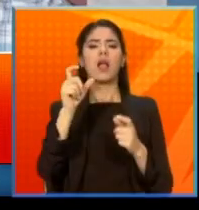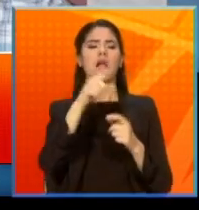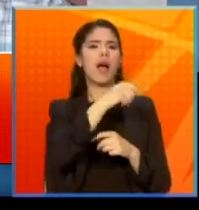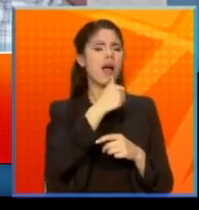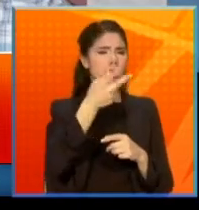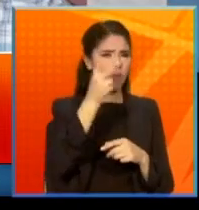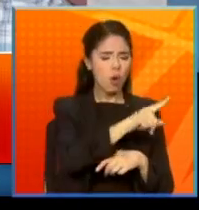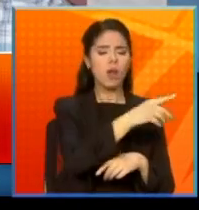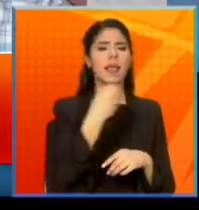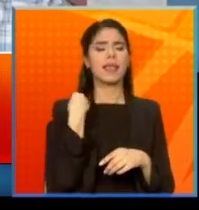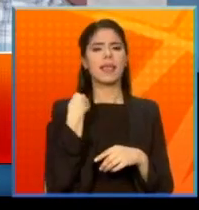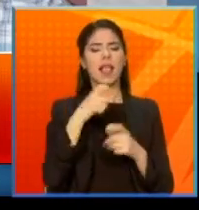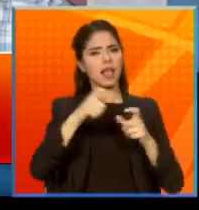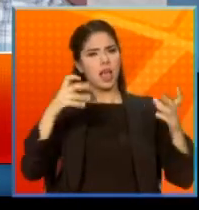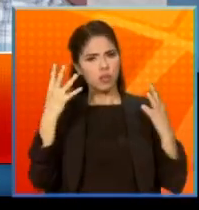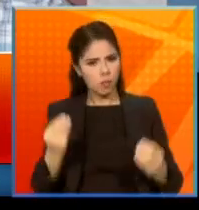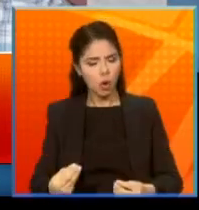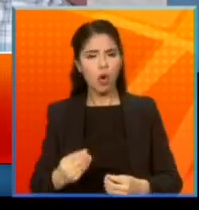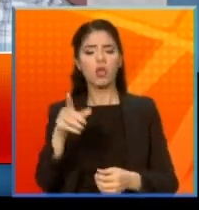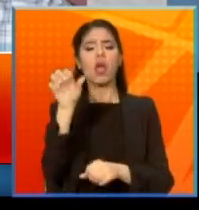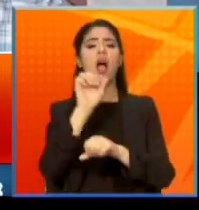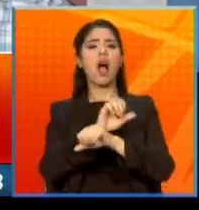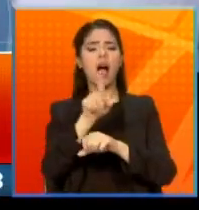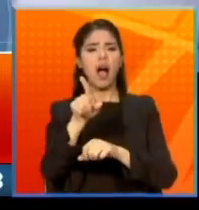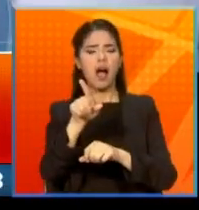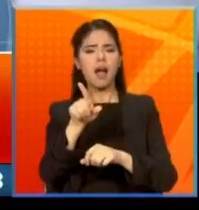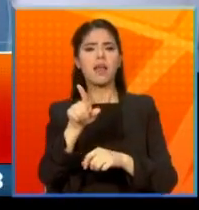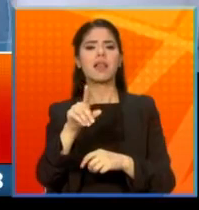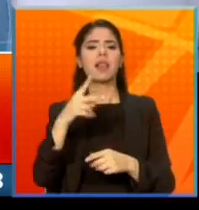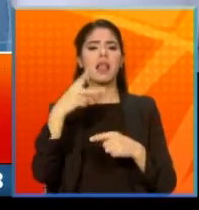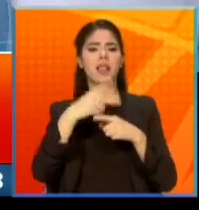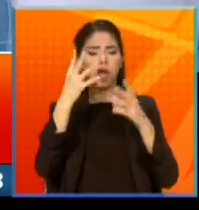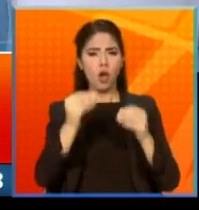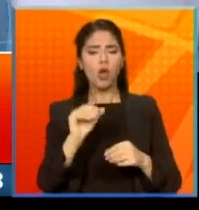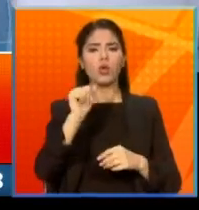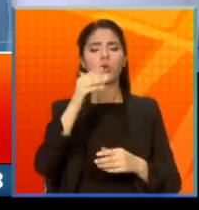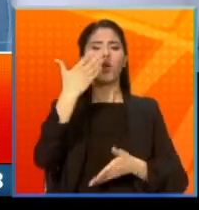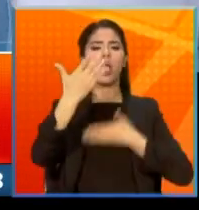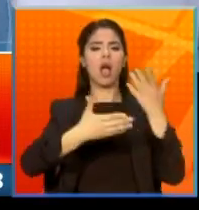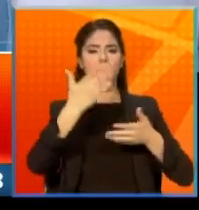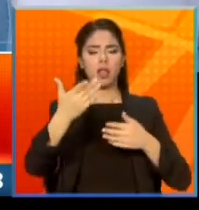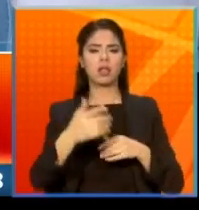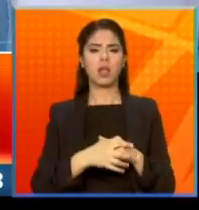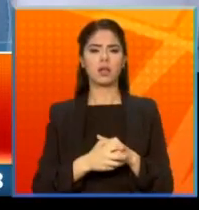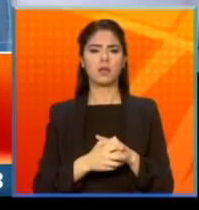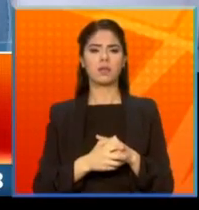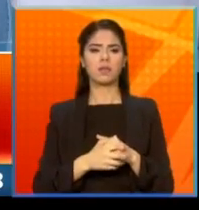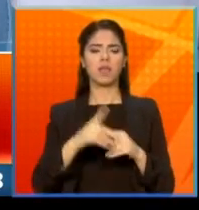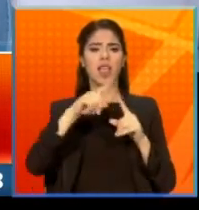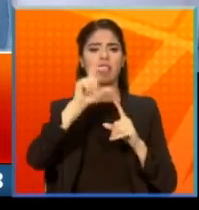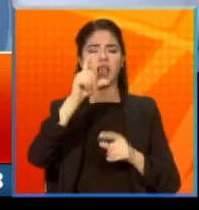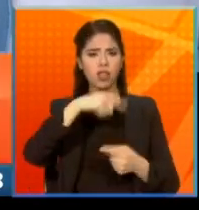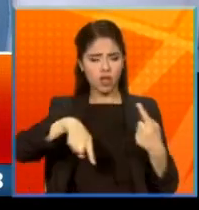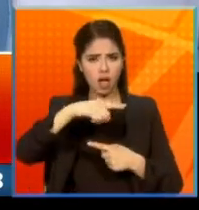ölümüyle ilgili bugün yeni gelişmeler yaşandı. Ailesi talihsiz adamın zehirlendiği günü böyle anlattı. Ben kimliğe gittim, kimlik arıyorum